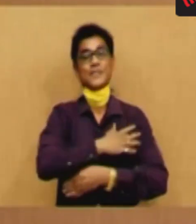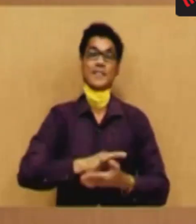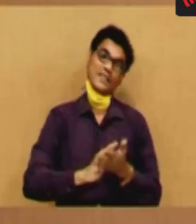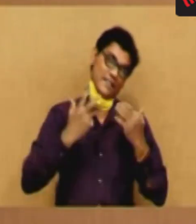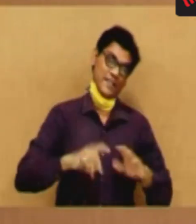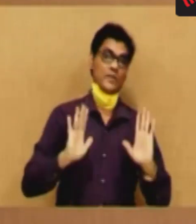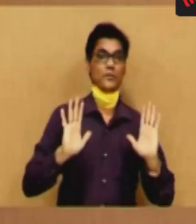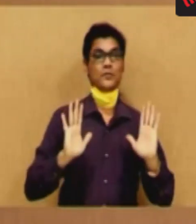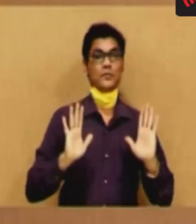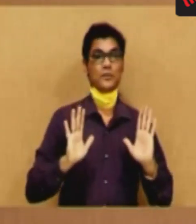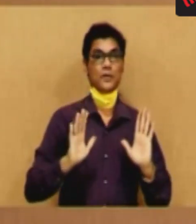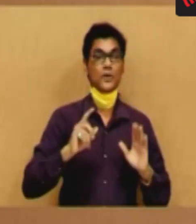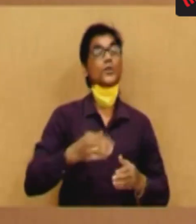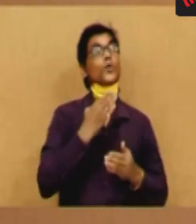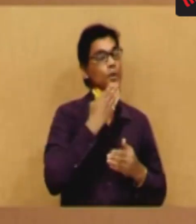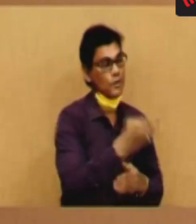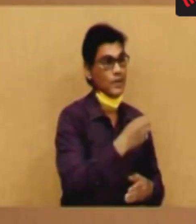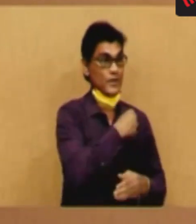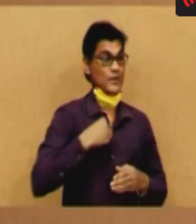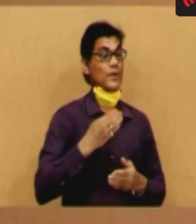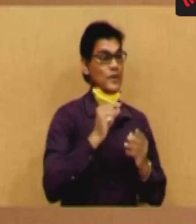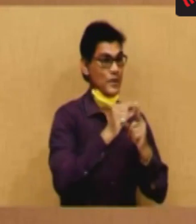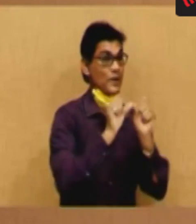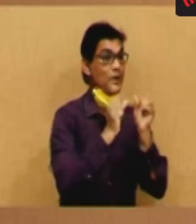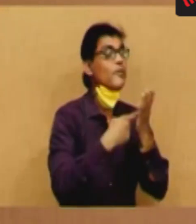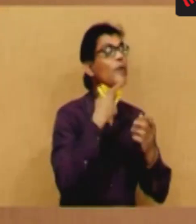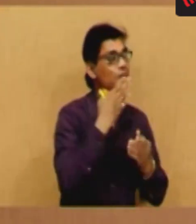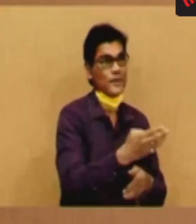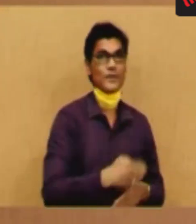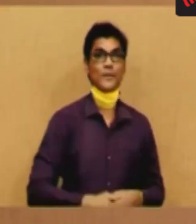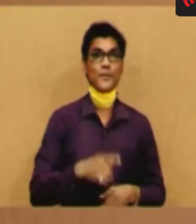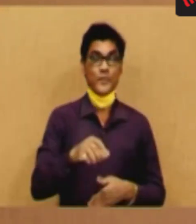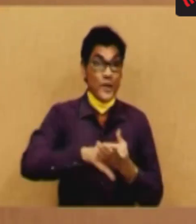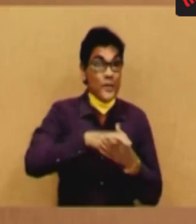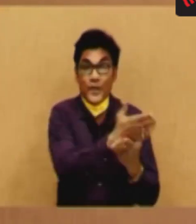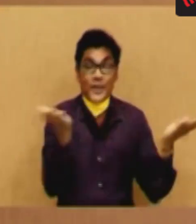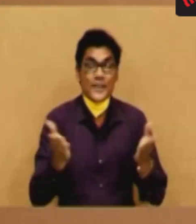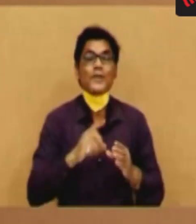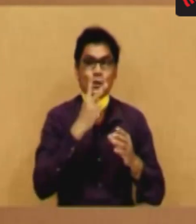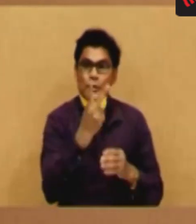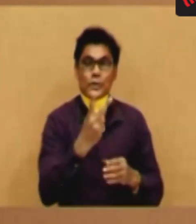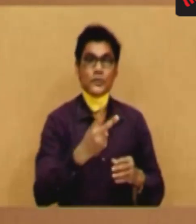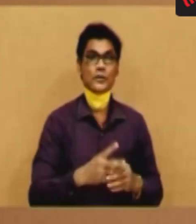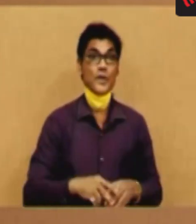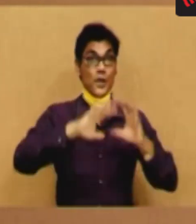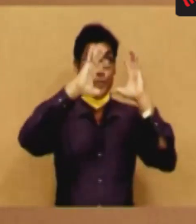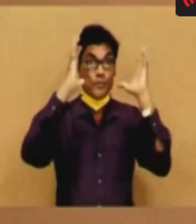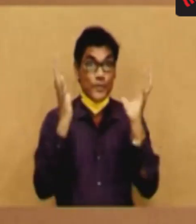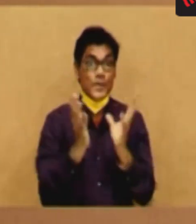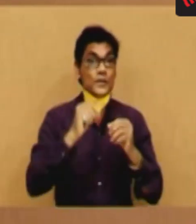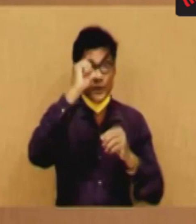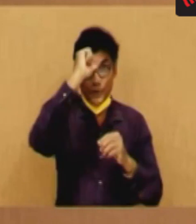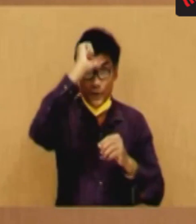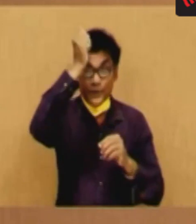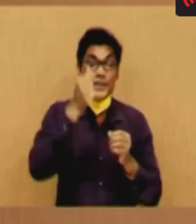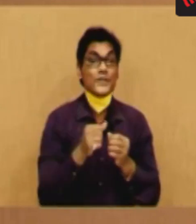ମଣିଷଙ୍କ ଉପରେ ବ୍ୟବହାର କରିବା। ଧନ୍ୟବାଦ ଡକ୍ଟର ପରିଡ଼ା। ବନ୍ଧୁଗଣ, ବର୍ତ୍ତମାନ ଟିକେ ନଜର ଦେବା ବିଶ୍ୱ ଦେଶ ଆଉ